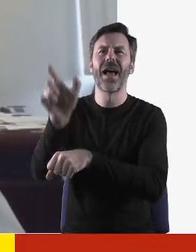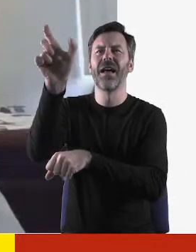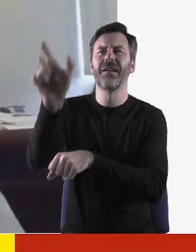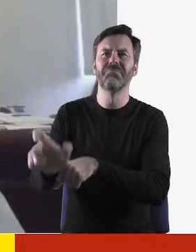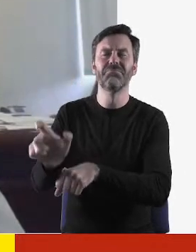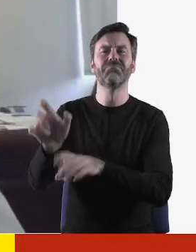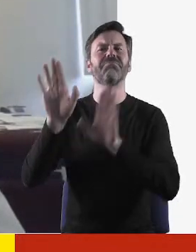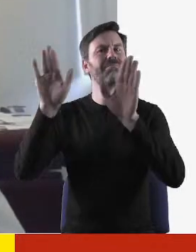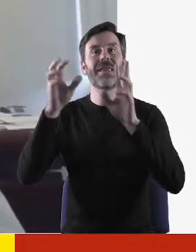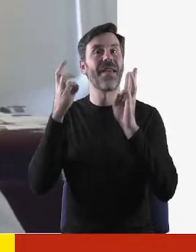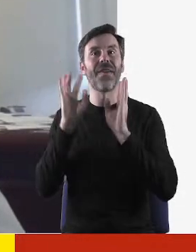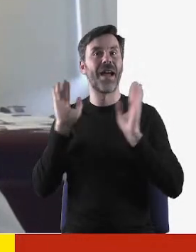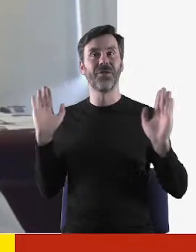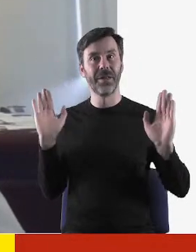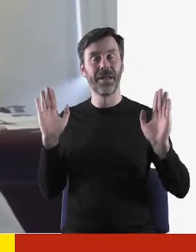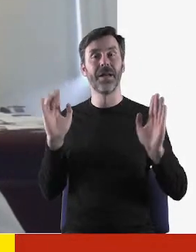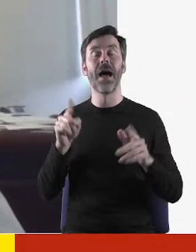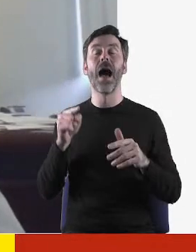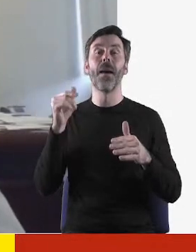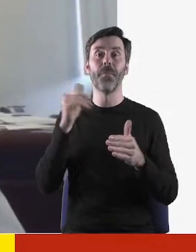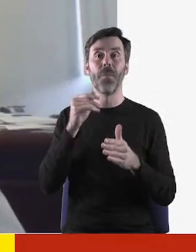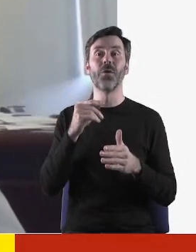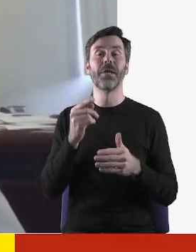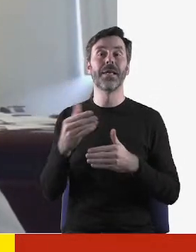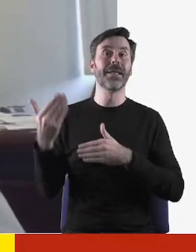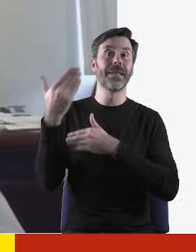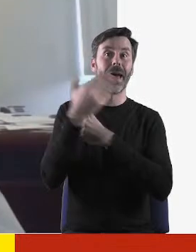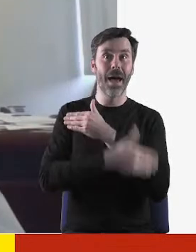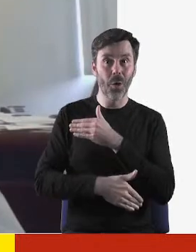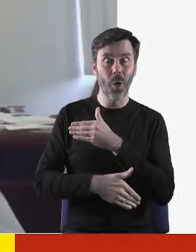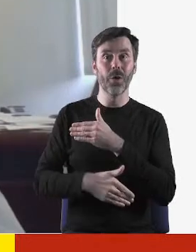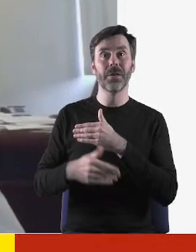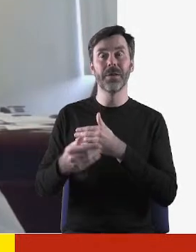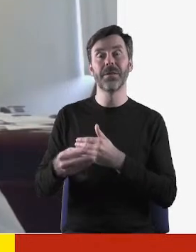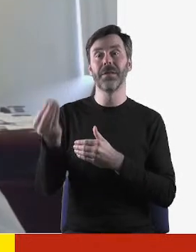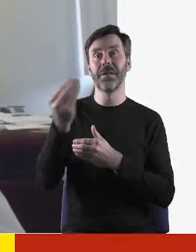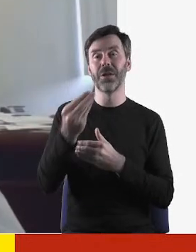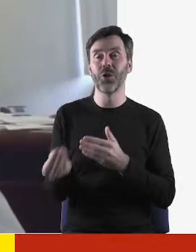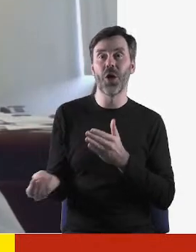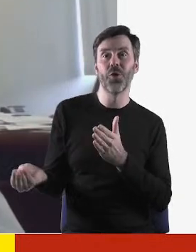może warto by było taką wypowiedź zakończyć, zachęcając